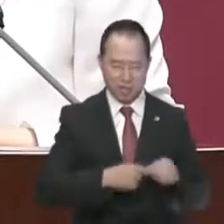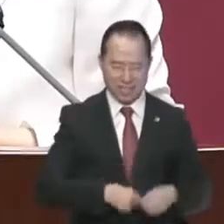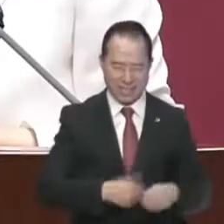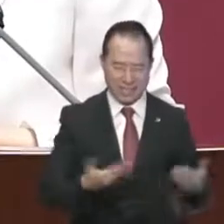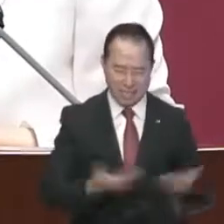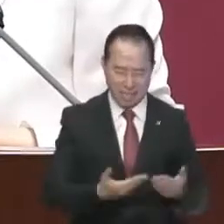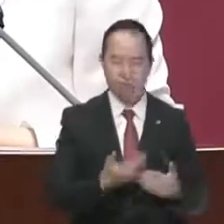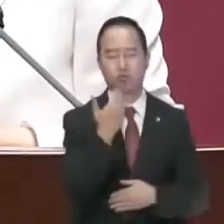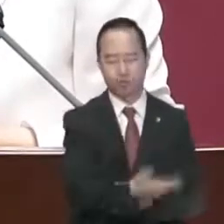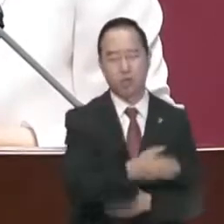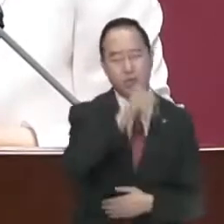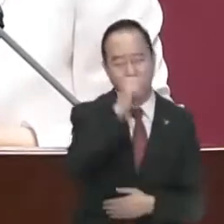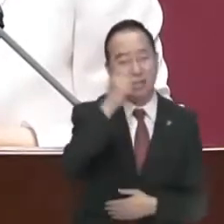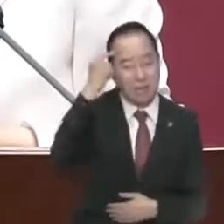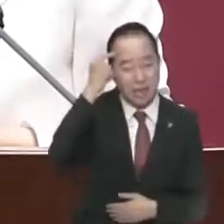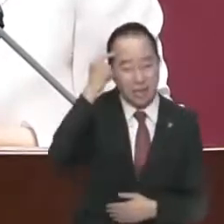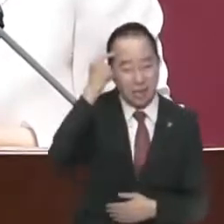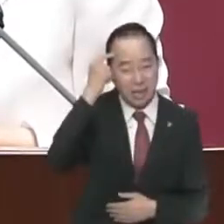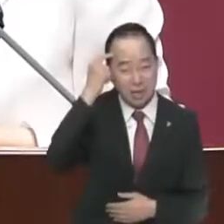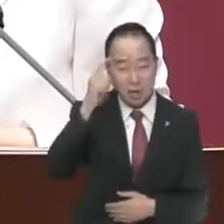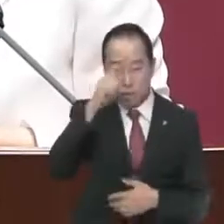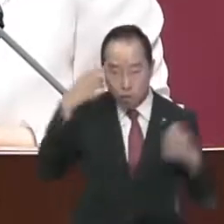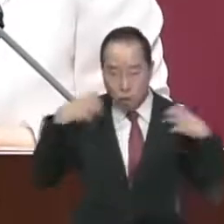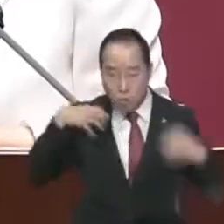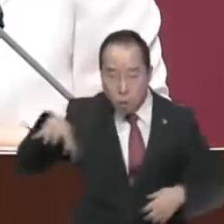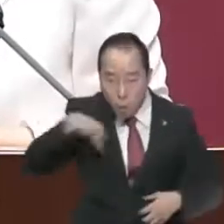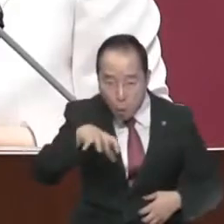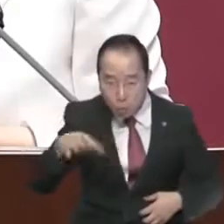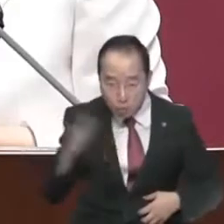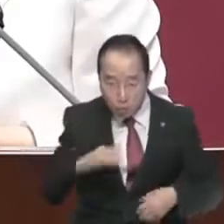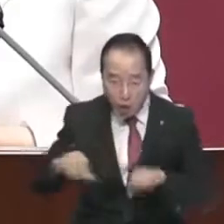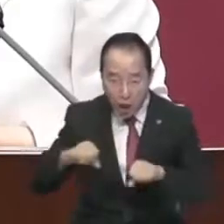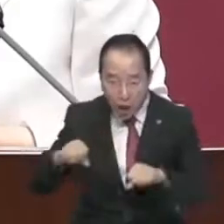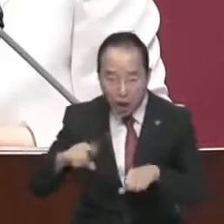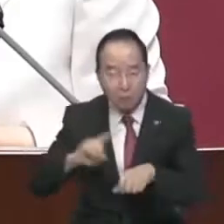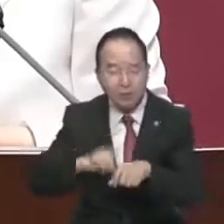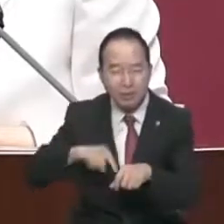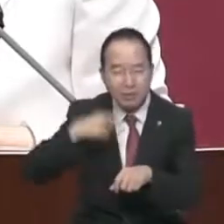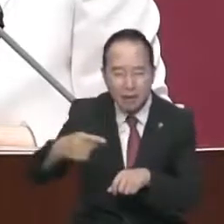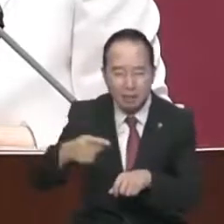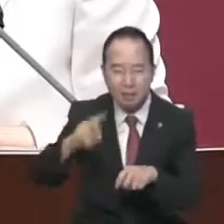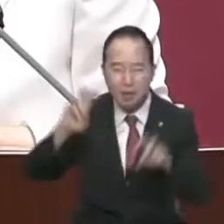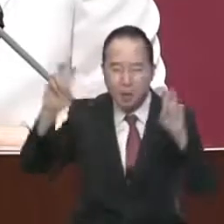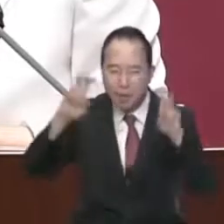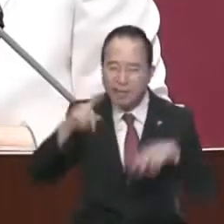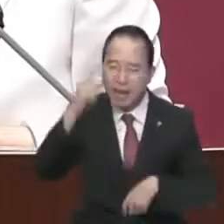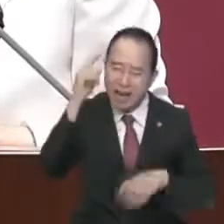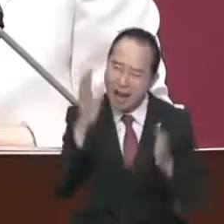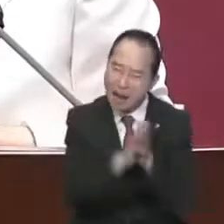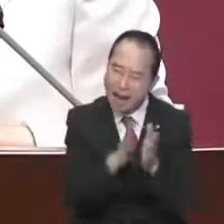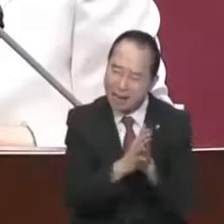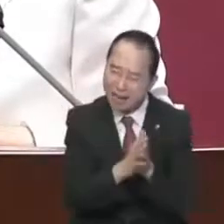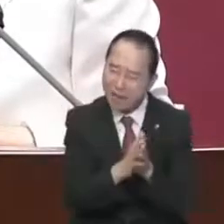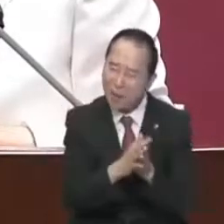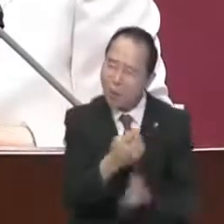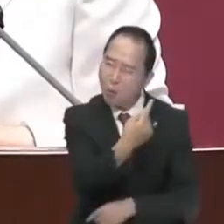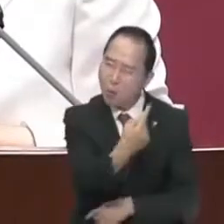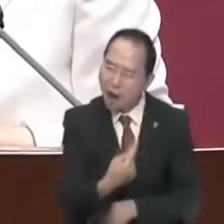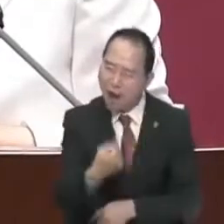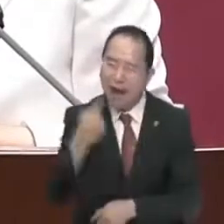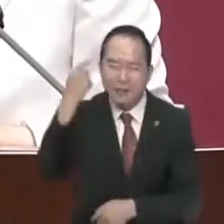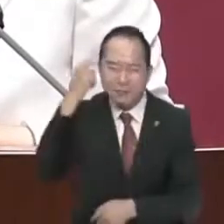판단을 가지고 공공 부분에서 그걸 선도하면 민간 쪽에서도 그런 것이 영향을 미치지 않겠느냐라고 하는 기대를